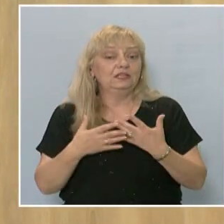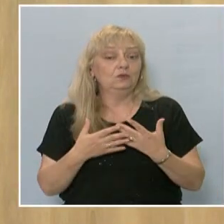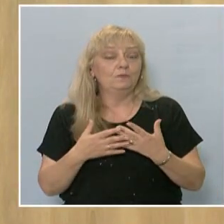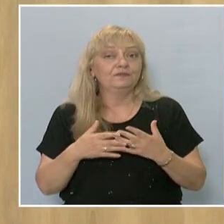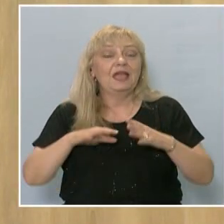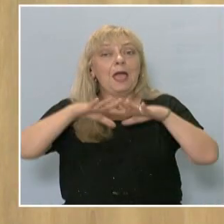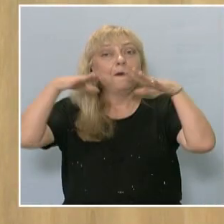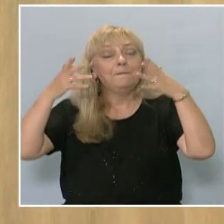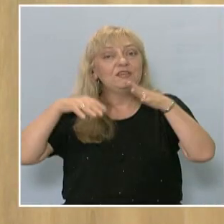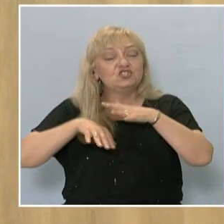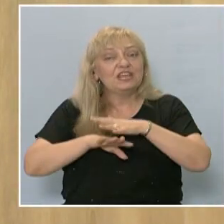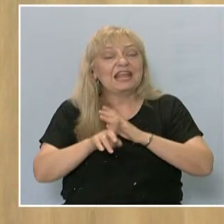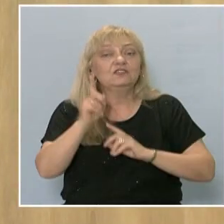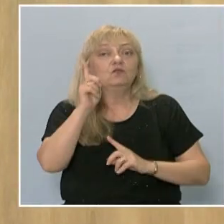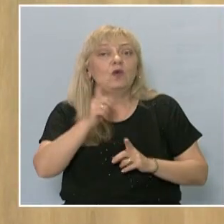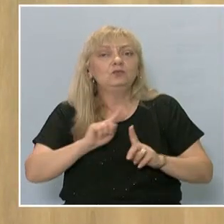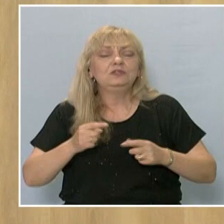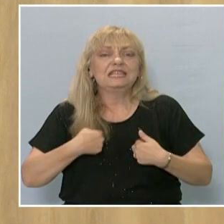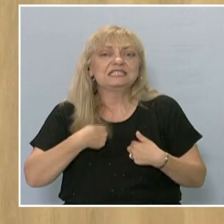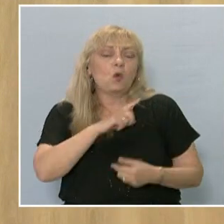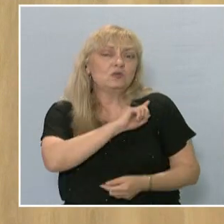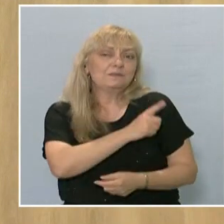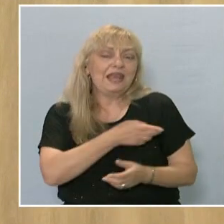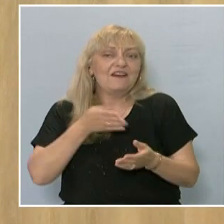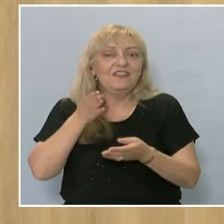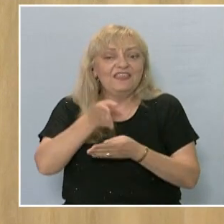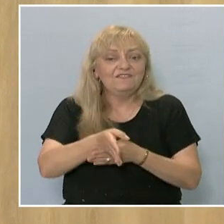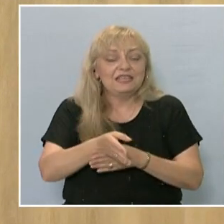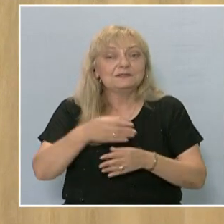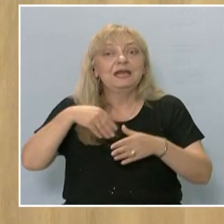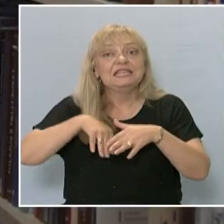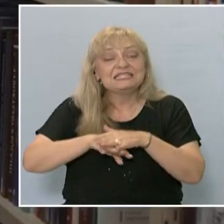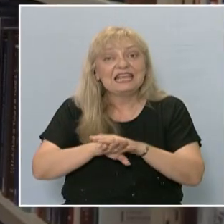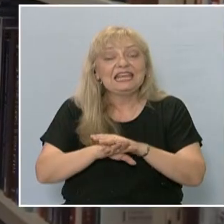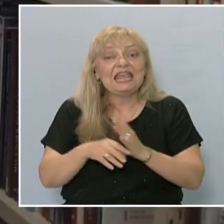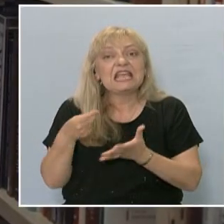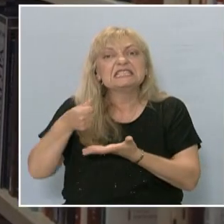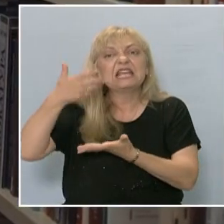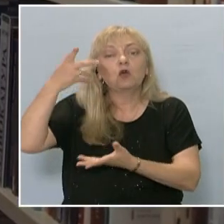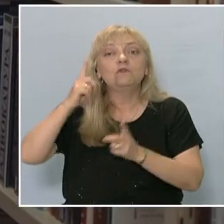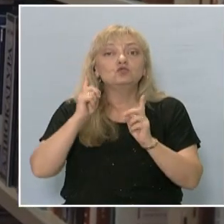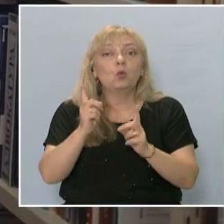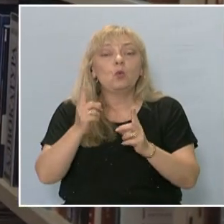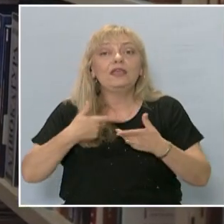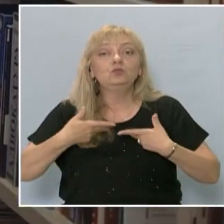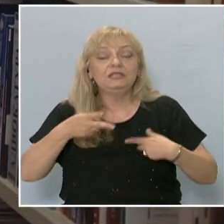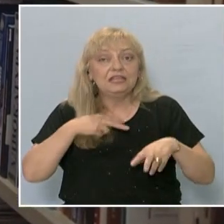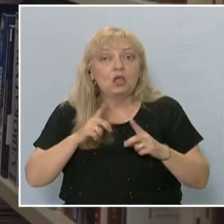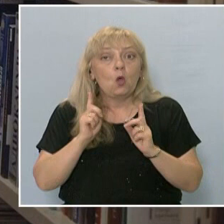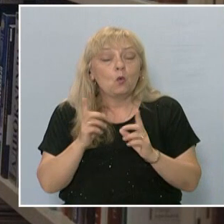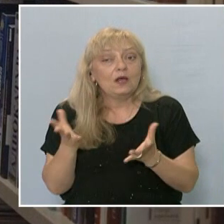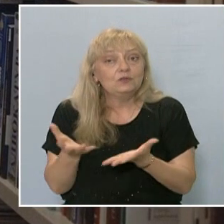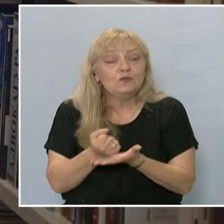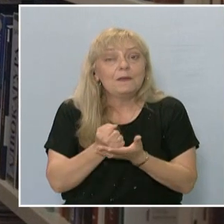не се осмеляваме да влезем се крие съкровище което търсим и когато открием какво искаме но не се